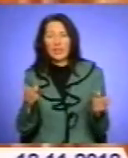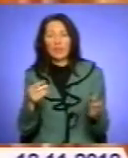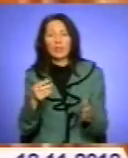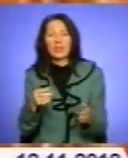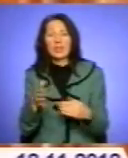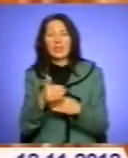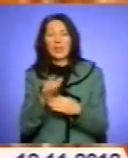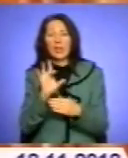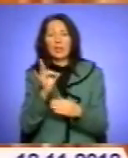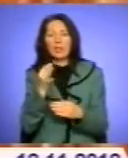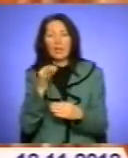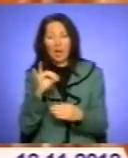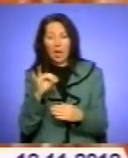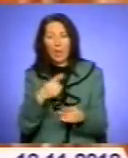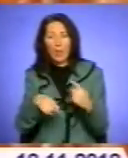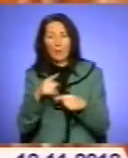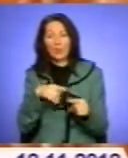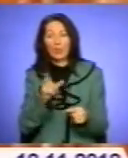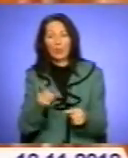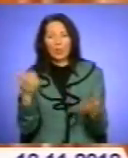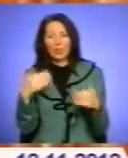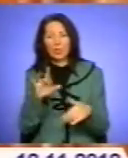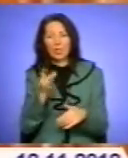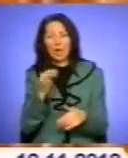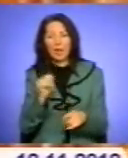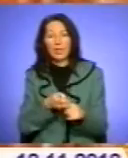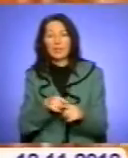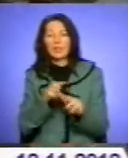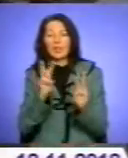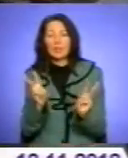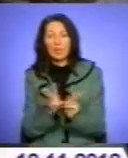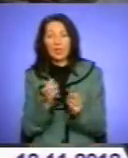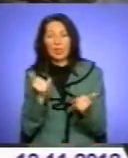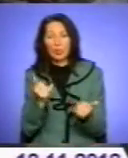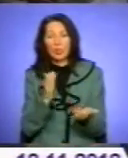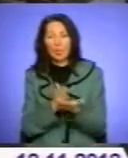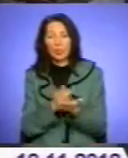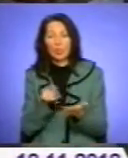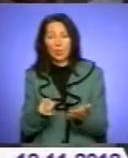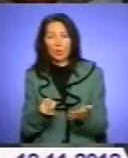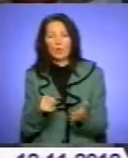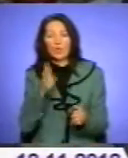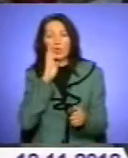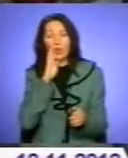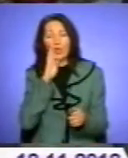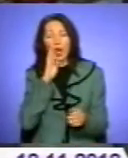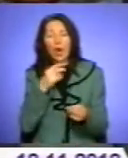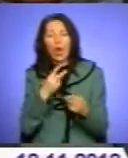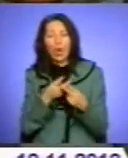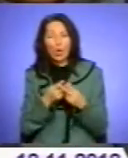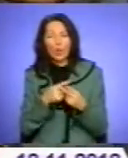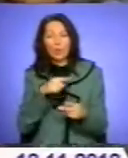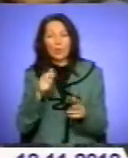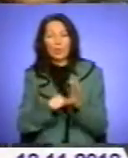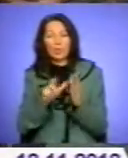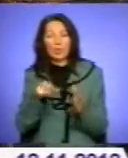рай. І ці святині знаходяться сьогодні серед нас. Жіноча колонія номер 63, що у Добривудах, одна з тих,